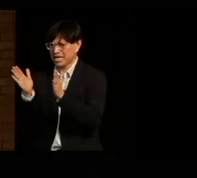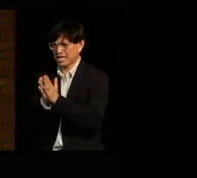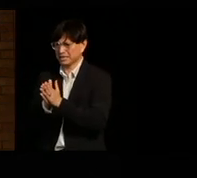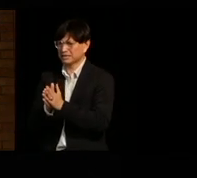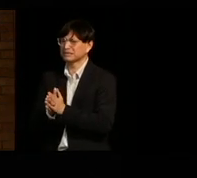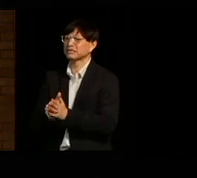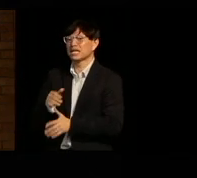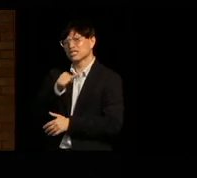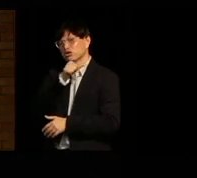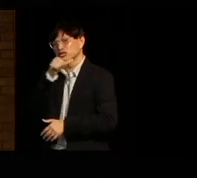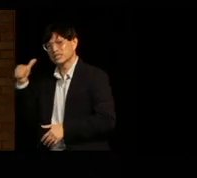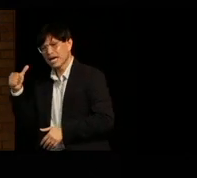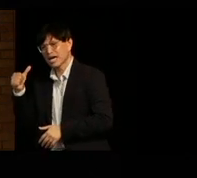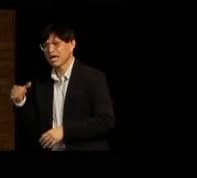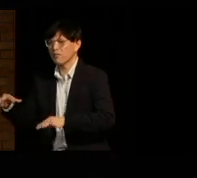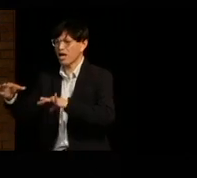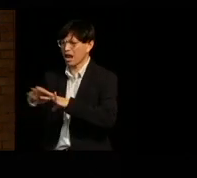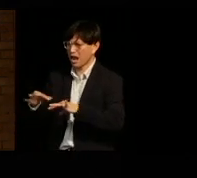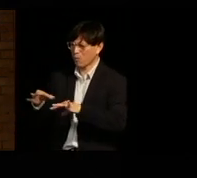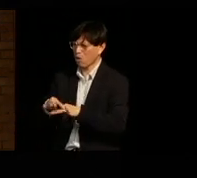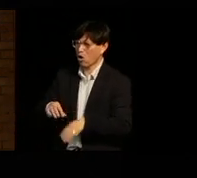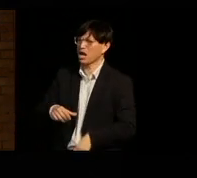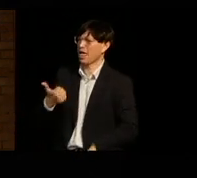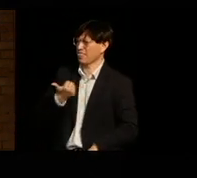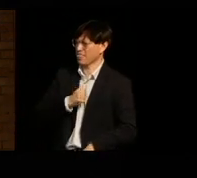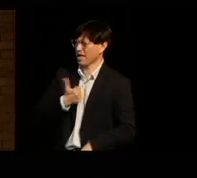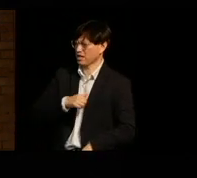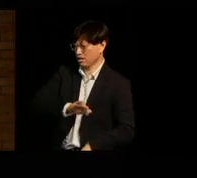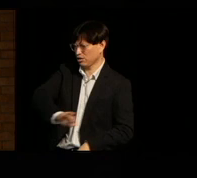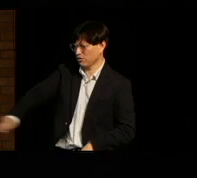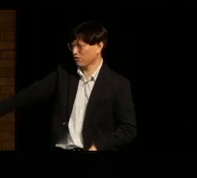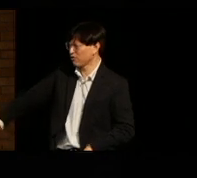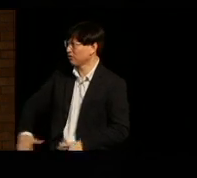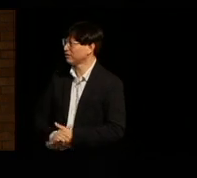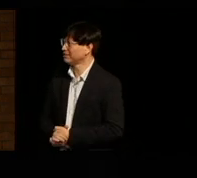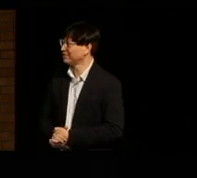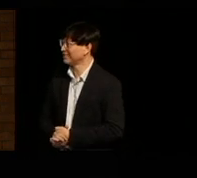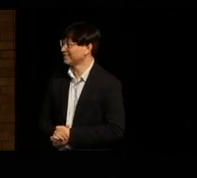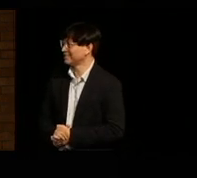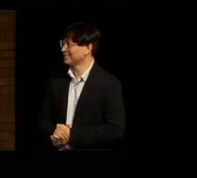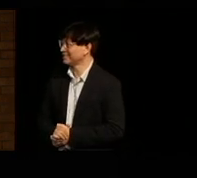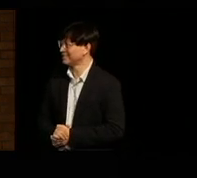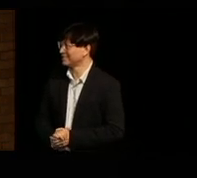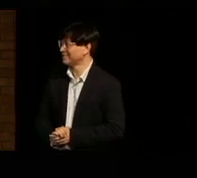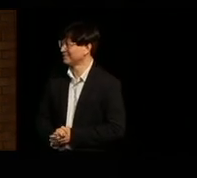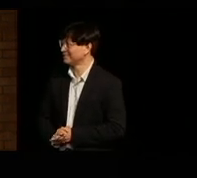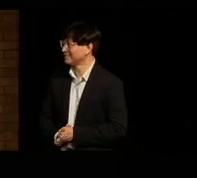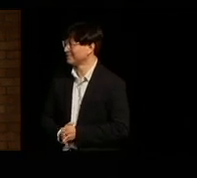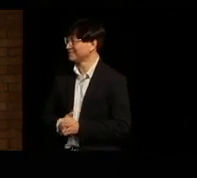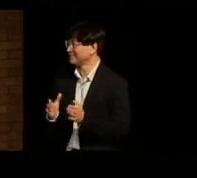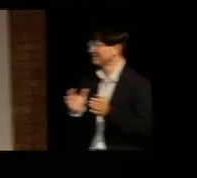a lui tutte le volte perché lui è intanto quello che io Credetemi